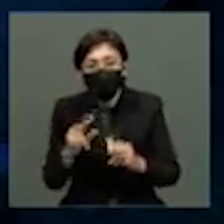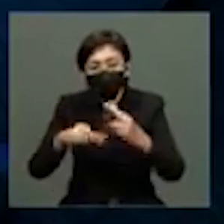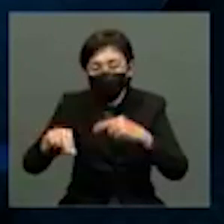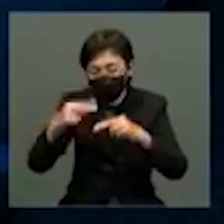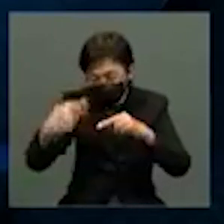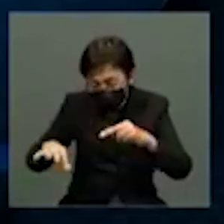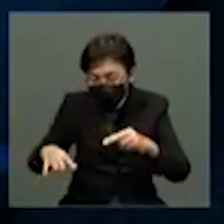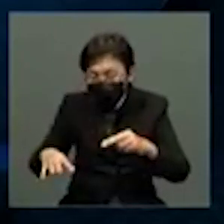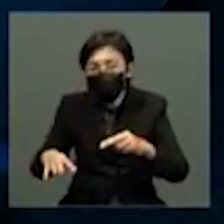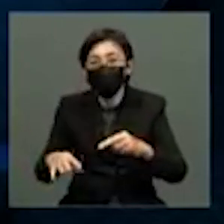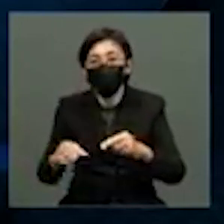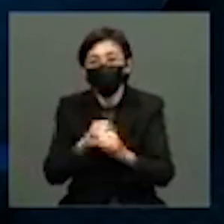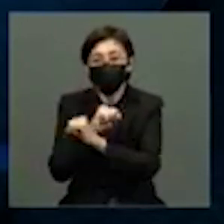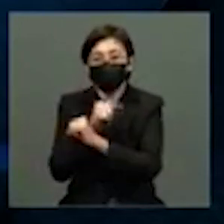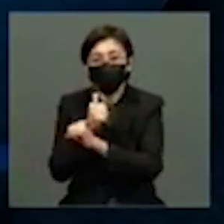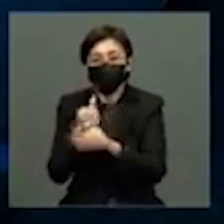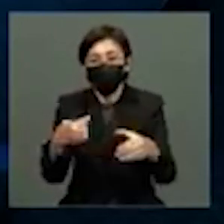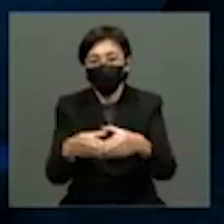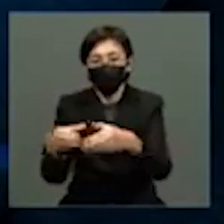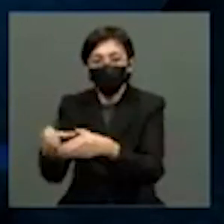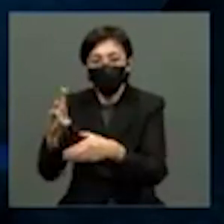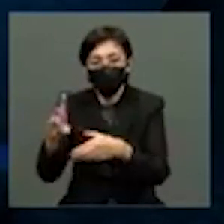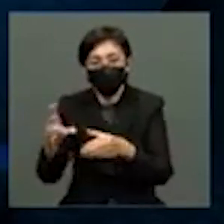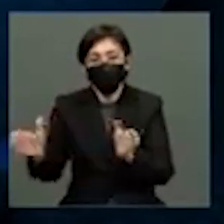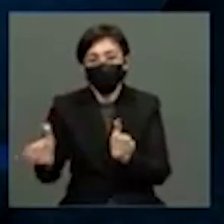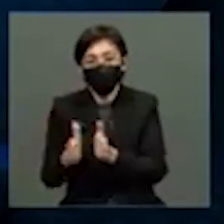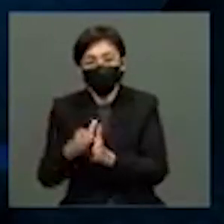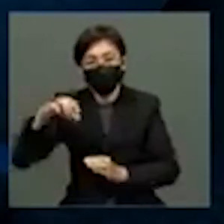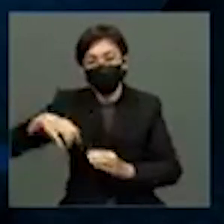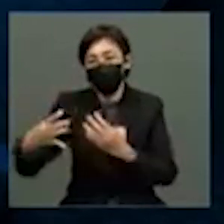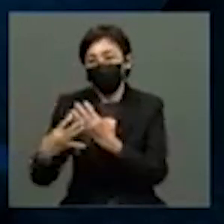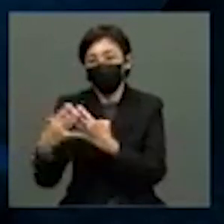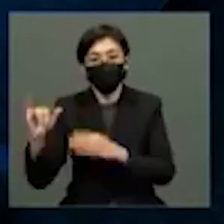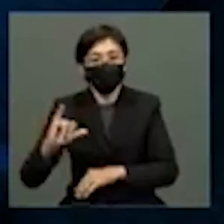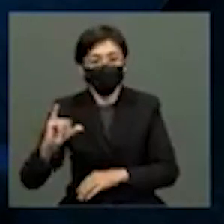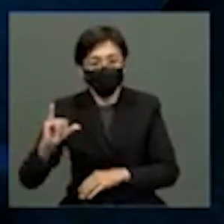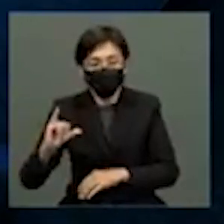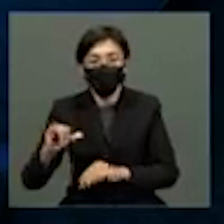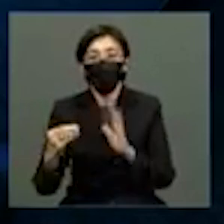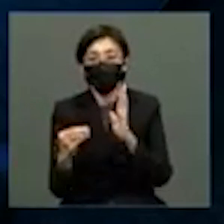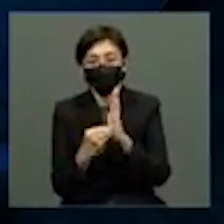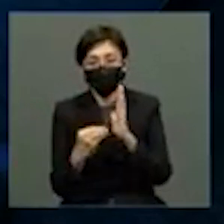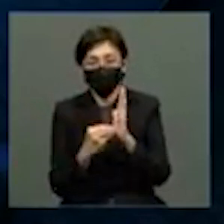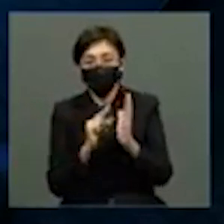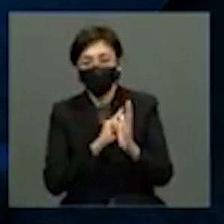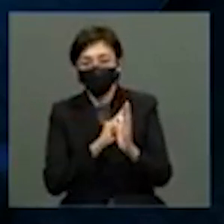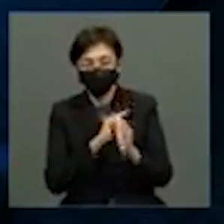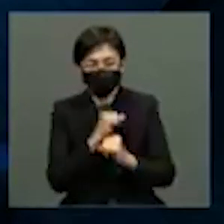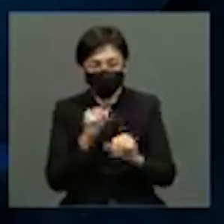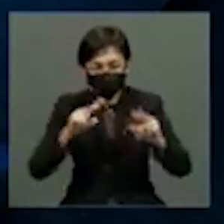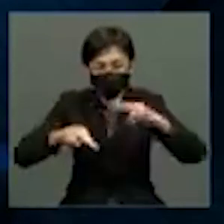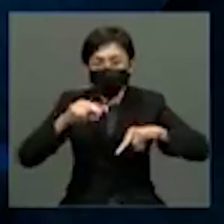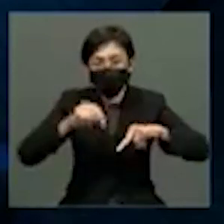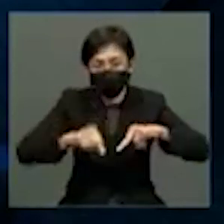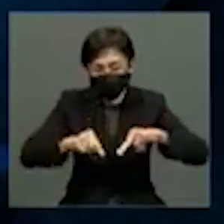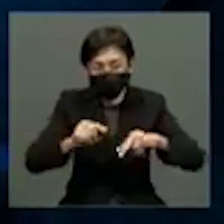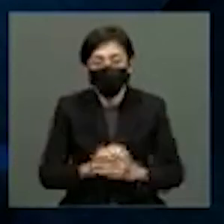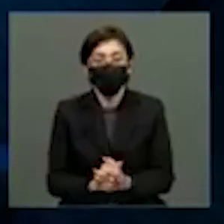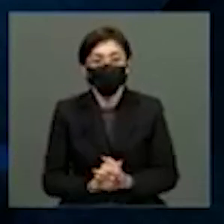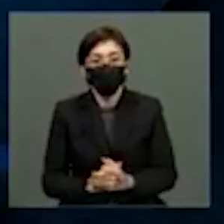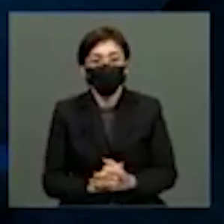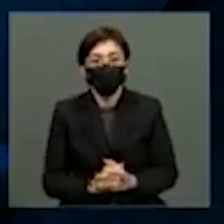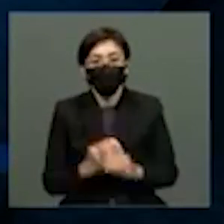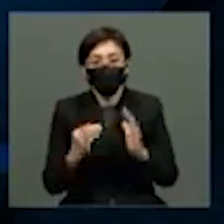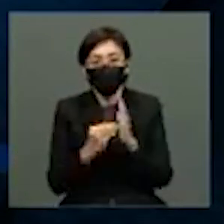คลัสเตอร์อันนี้ไม่รวมราชทัณฑ์นะครับนี่คือภาระหน้าที่ของทางคนกทม.เขา